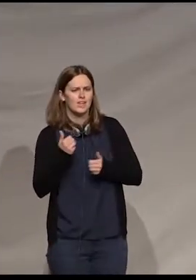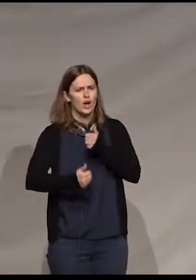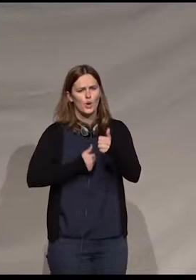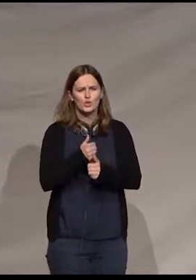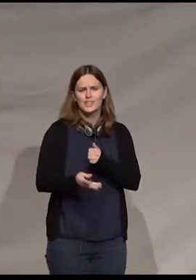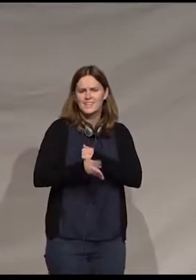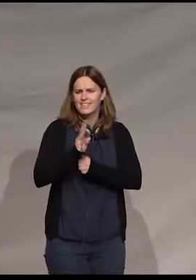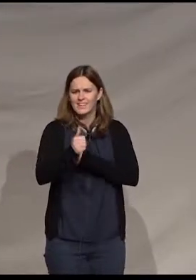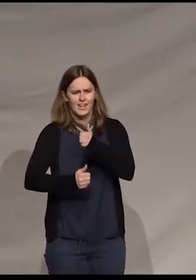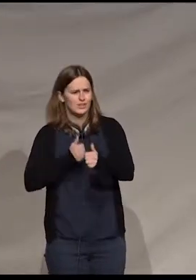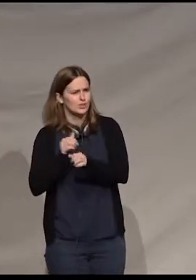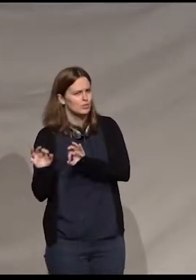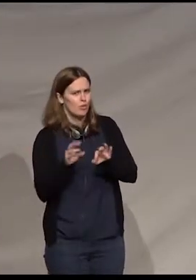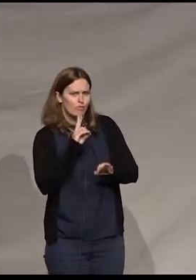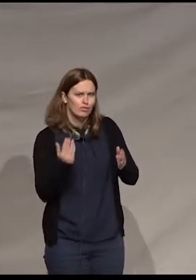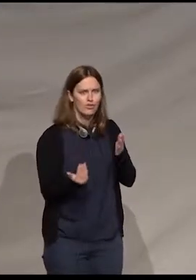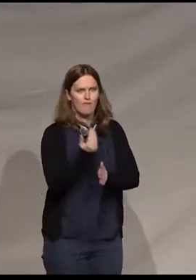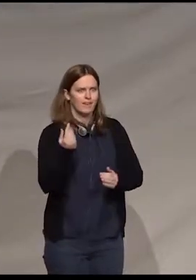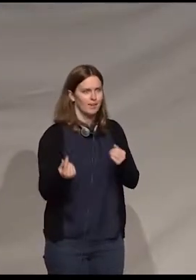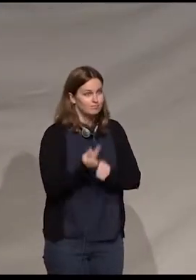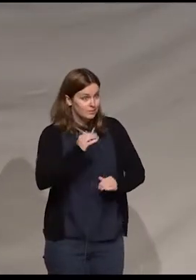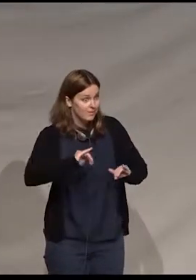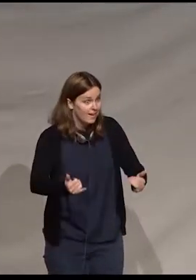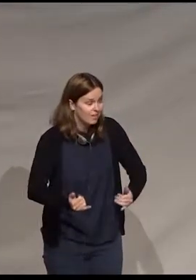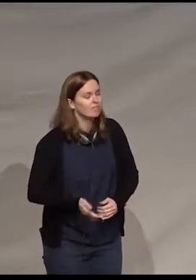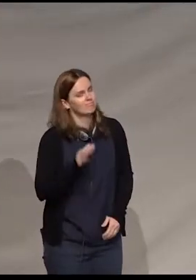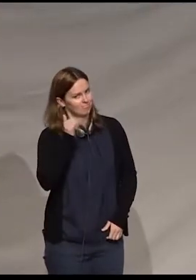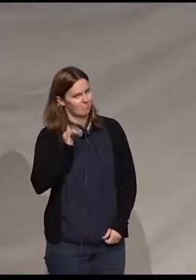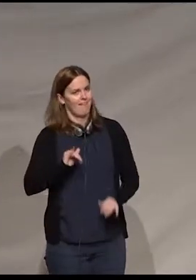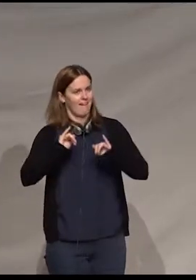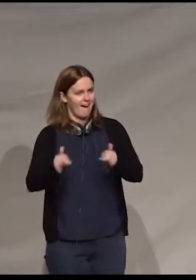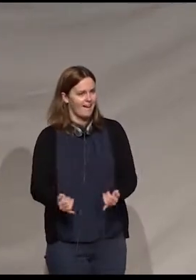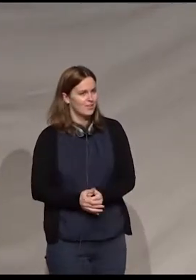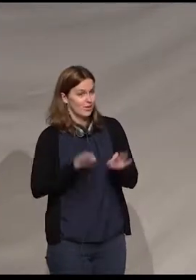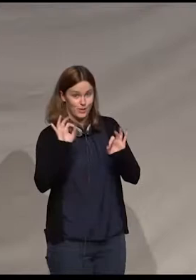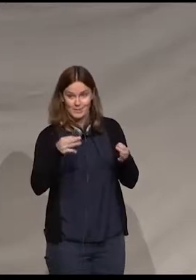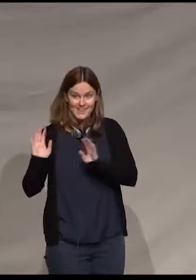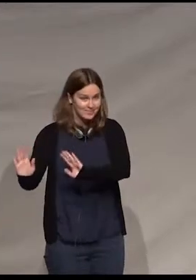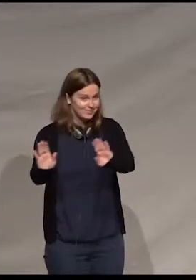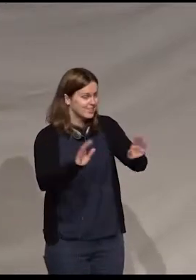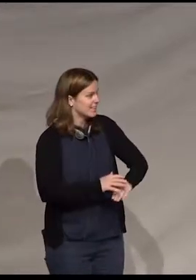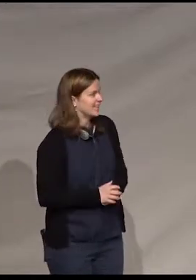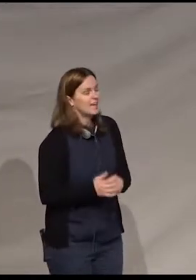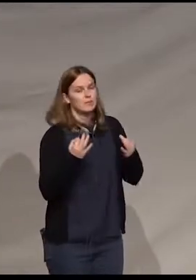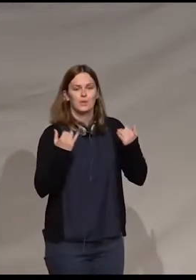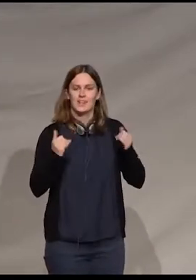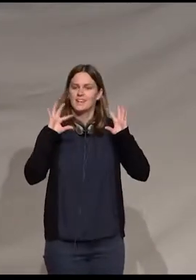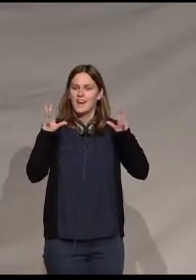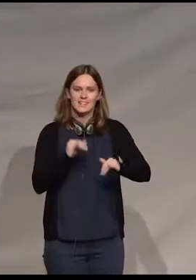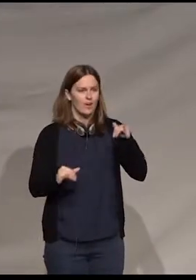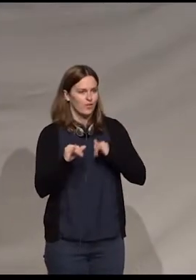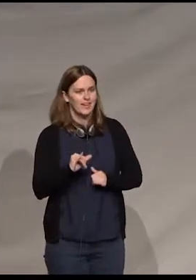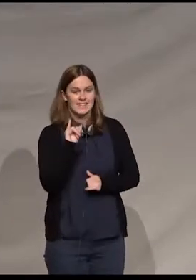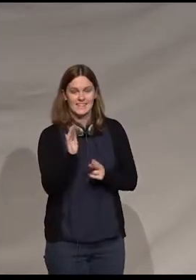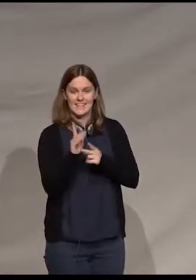INSPO, úplnou novinku. Je to tak? Je to prosím tak. Dobrý den všem. Krásné INSPO přeji. Pojďte nás